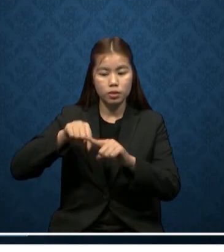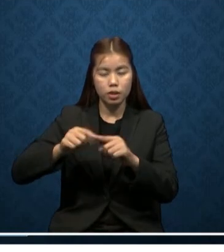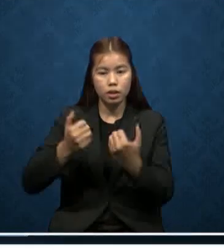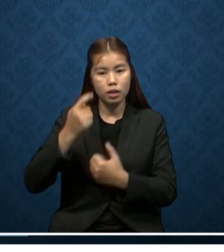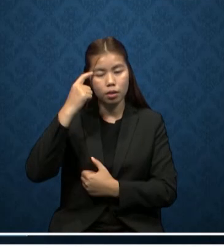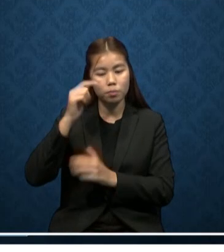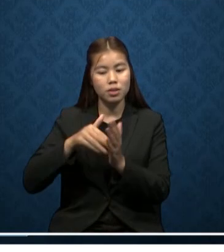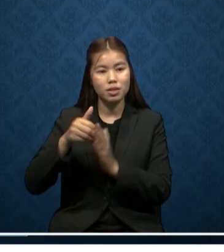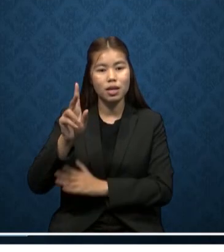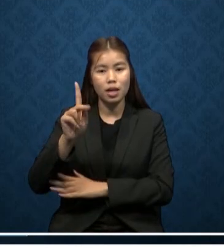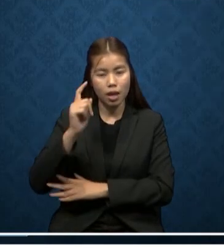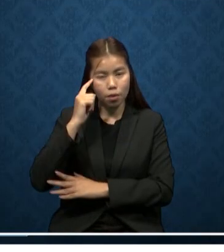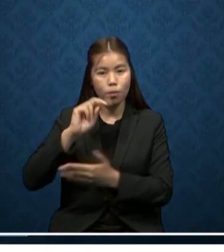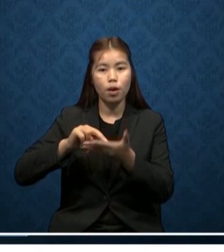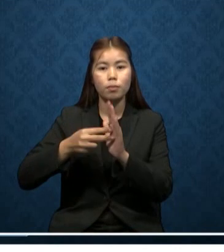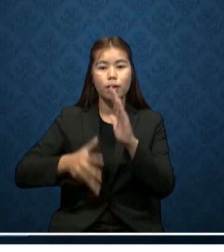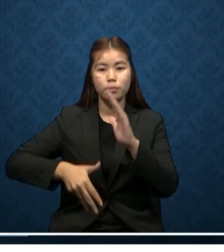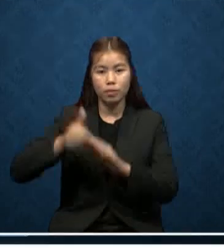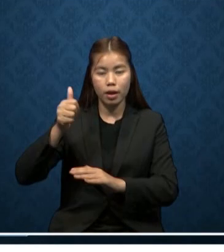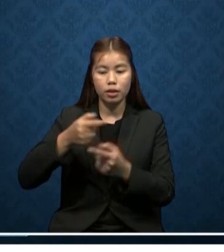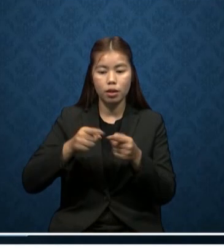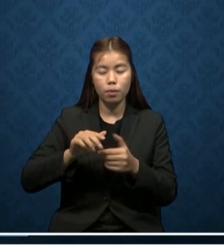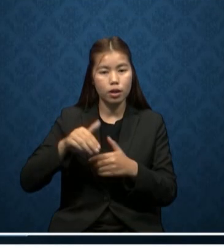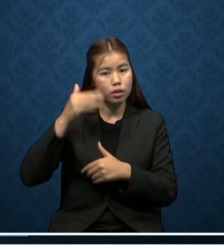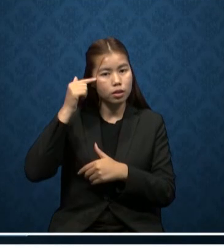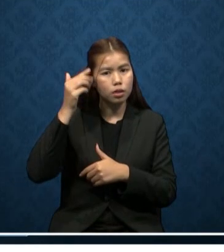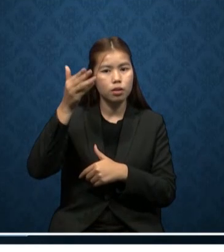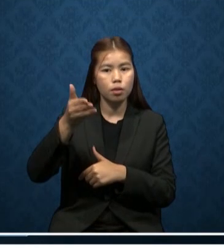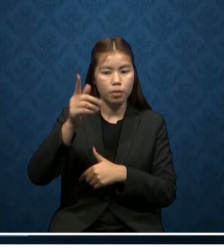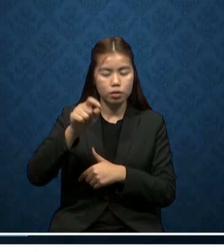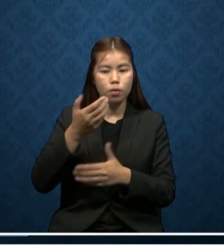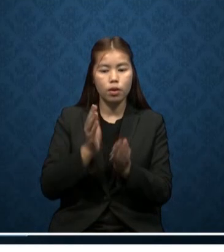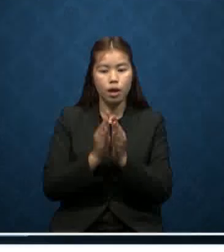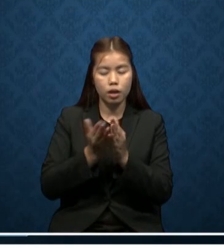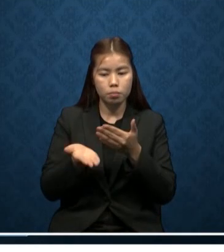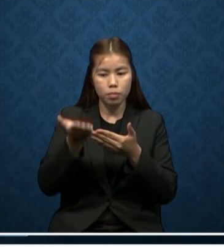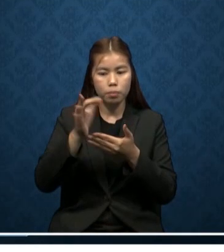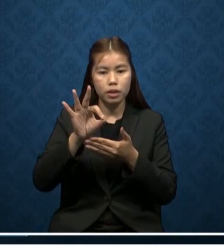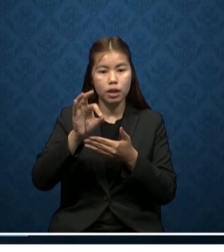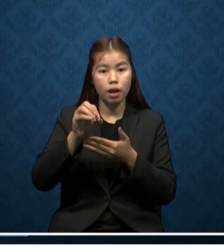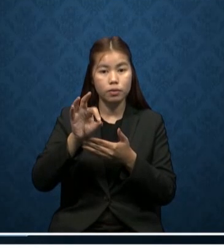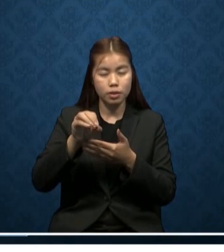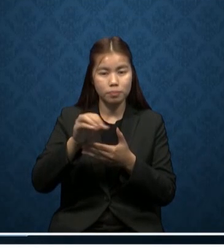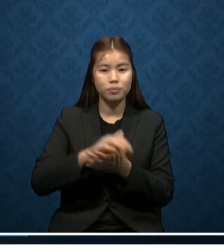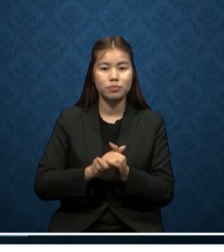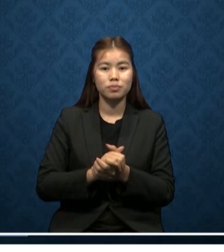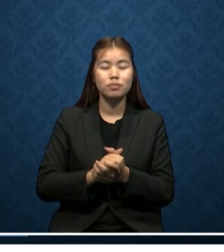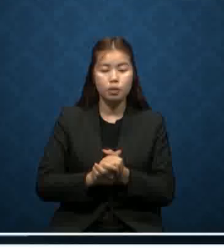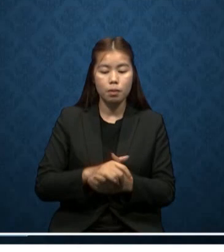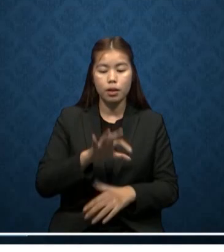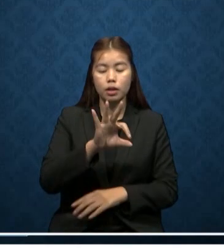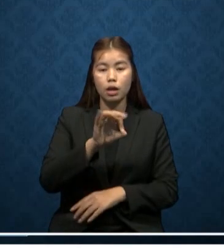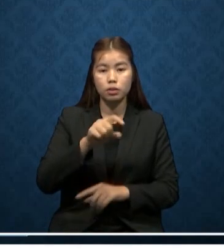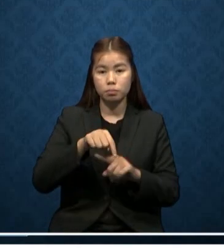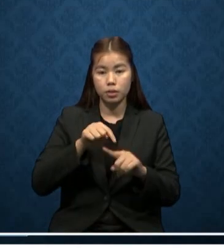สีเขียวแต่ในรอบต่อไปก็ขยับคะแนนขึ้นเป็นต้อง 90นะไม่ต่ำกว่าร้อยละ 90